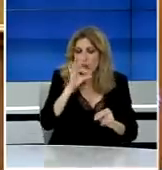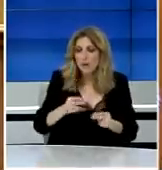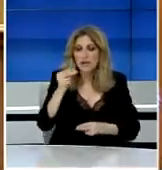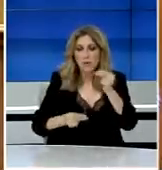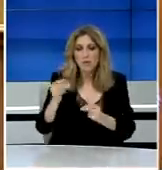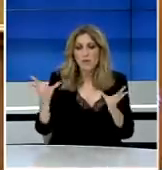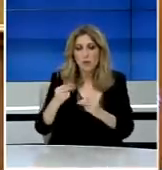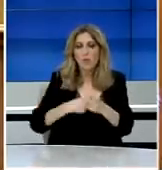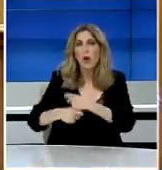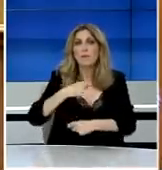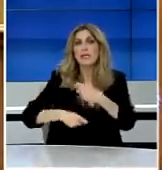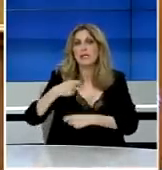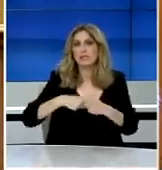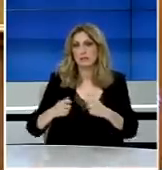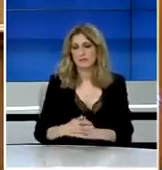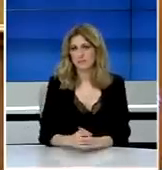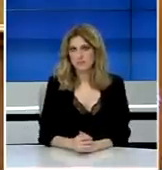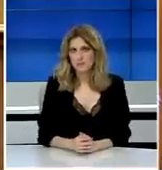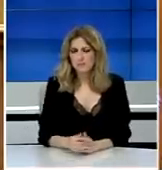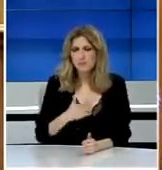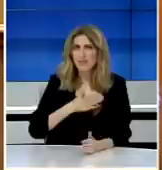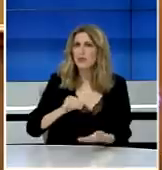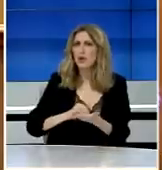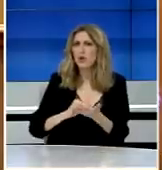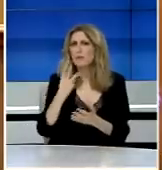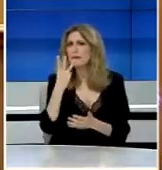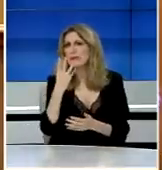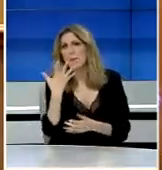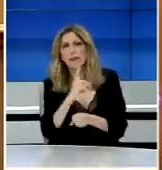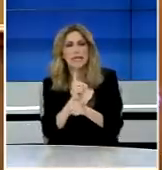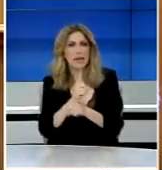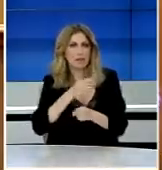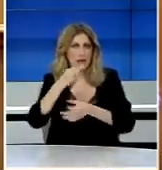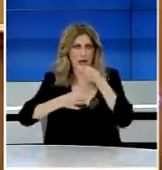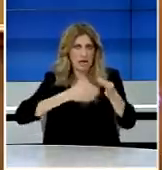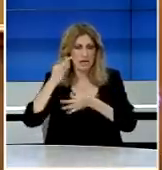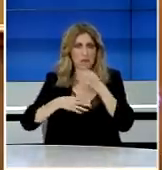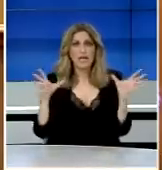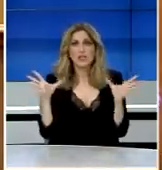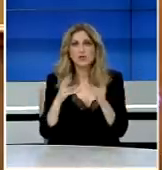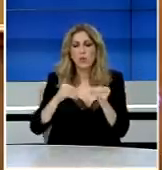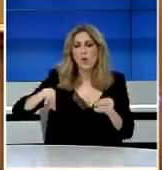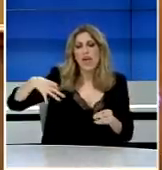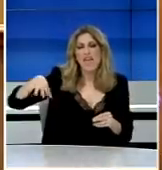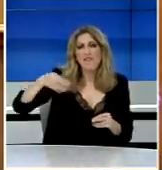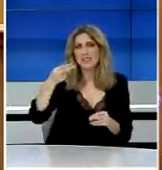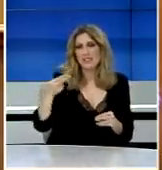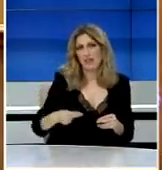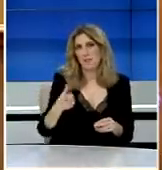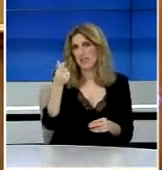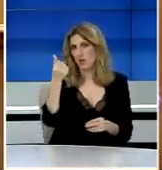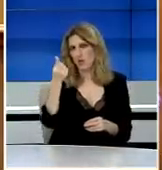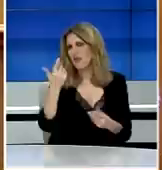Και δώστε μου και 5 λεπτά να μιλήσω, και κλείνω, 3 λεπτά, για τους ευαίσθητους τομείς της οικονομίας.